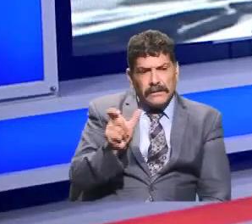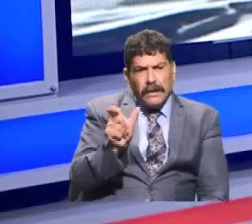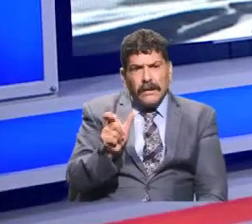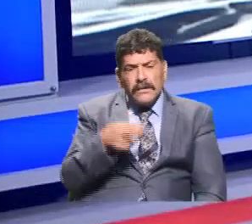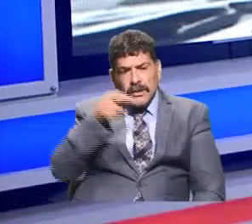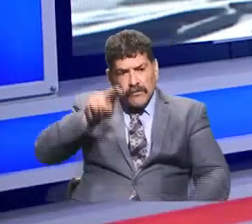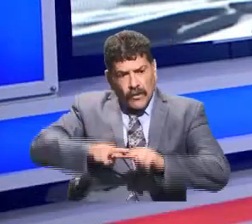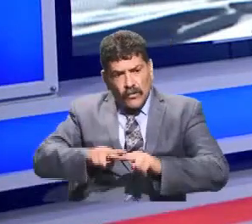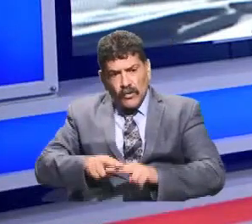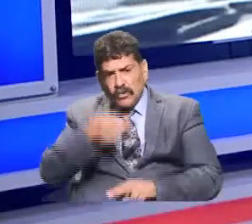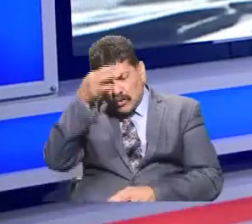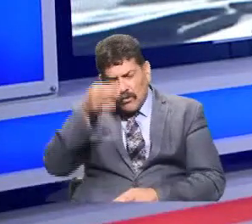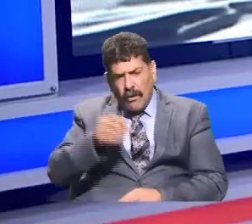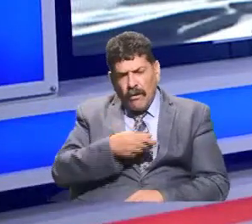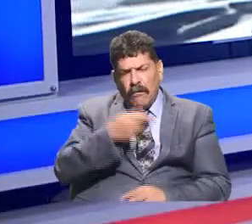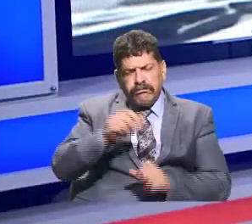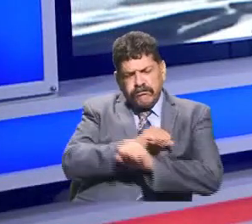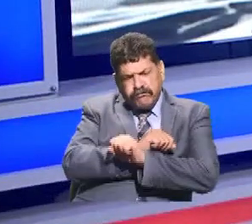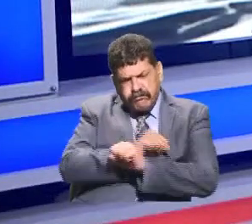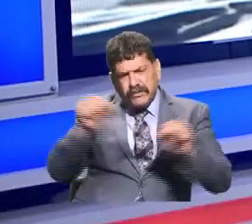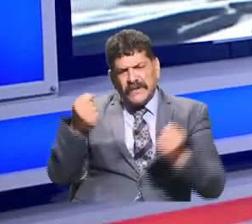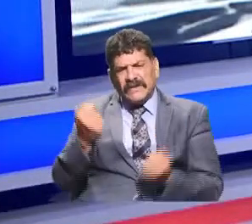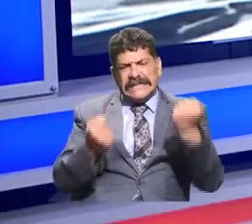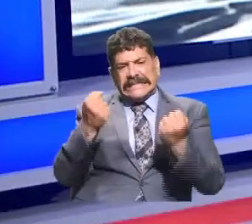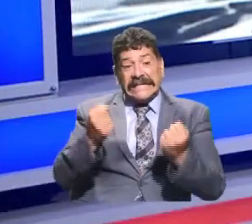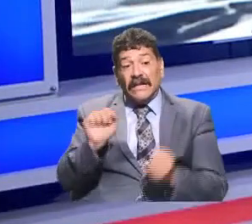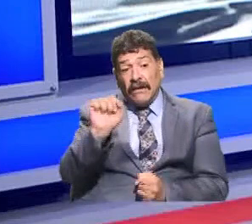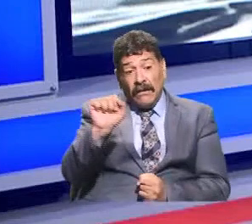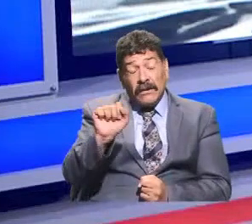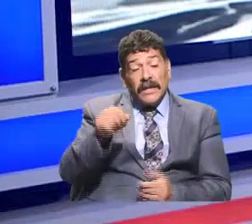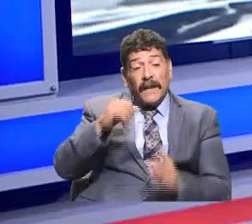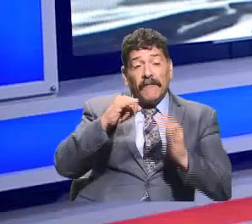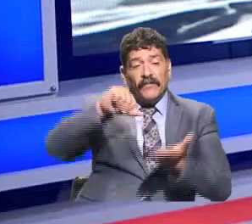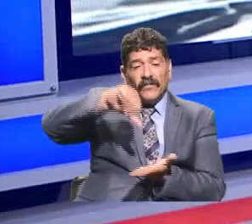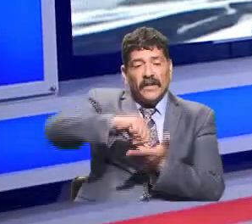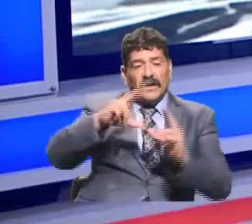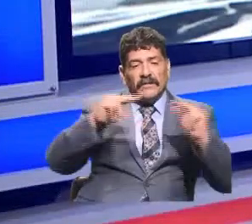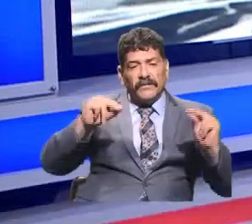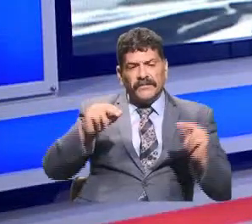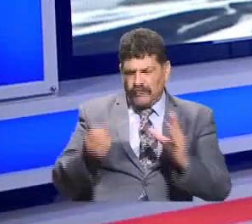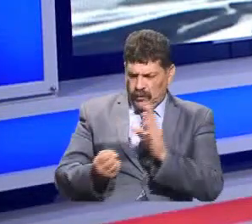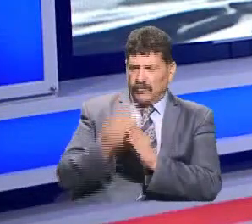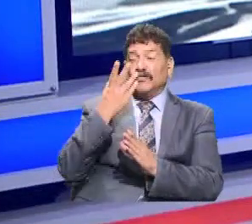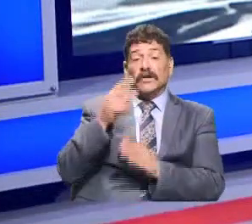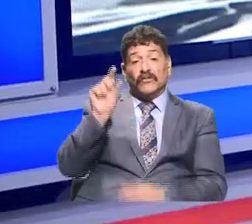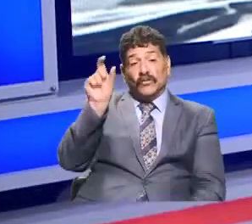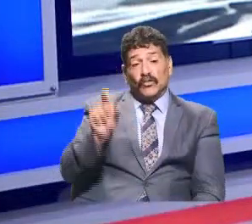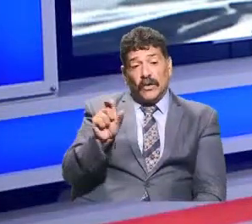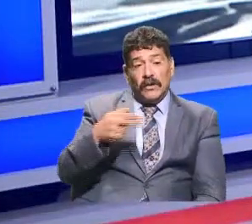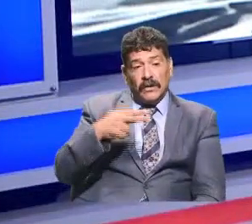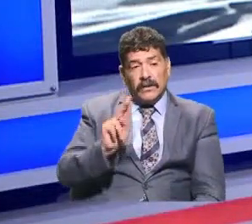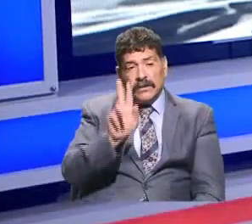بنتره في الهواء اشلاء صغيره حيث فجروا سيرته في بيروت ليتفاجاوا ان غسان